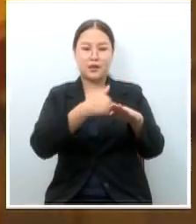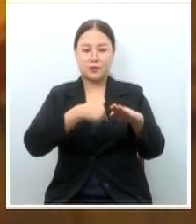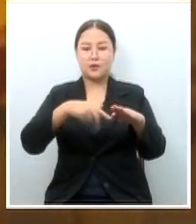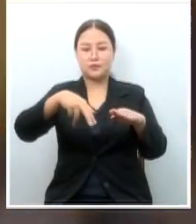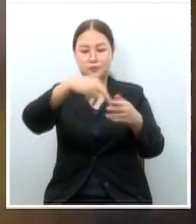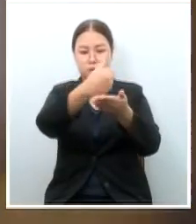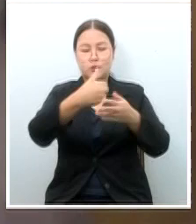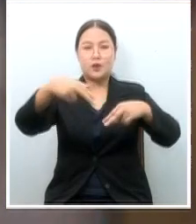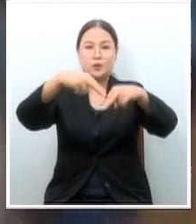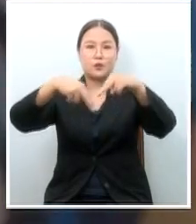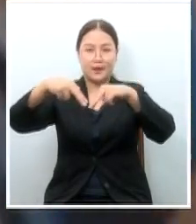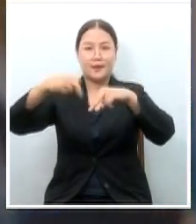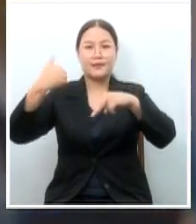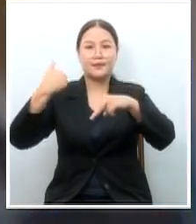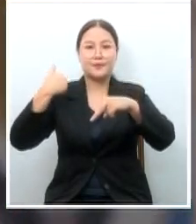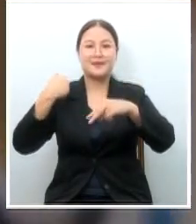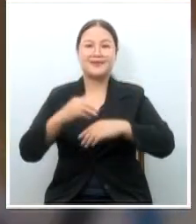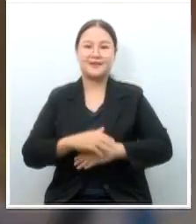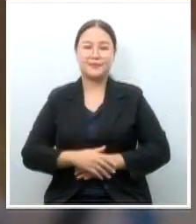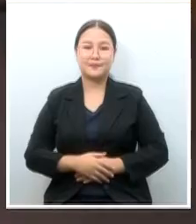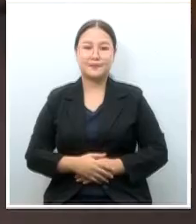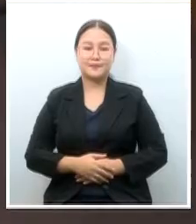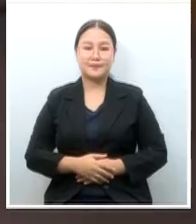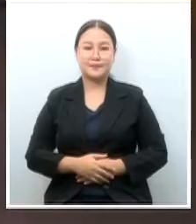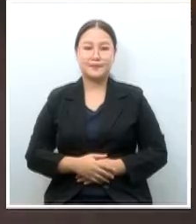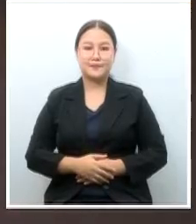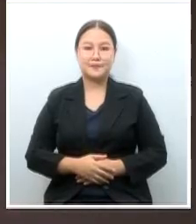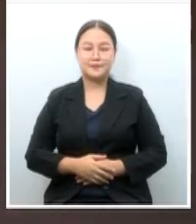สมัยในการเป็นองค์อุปถัมภ์ของโรงเรียน